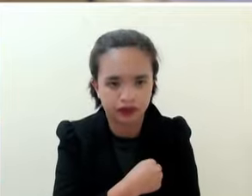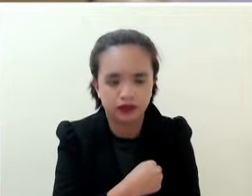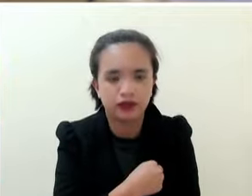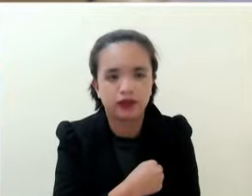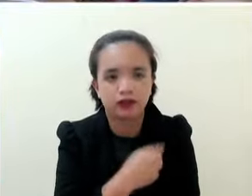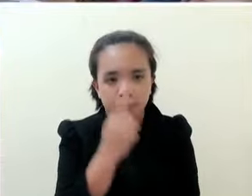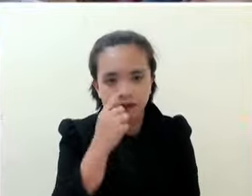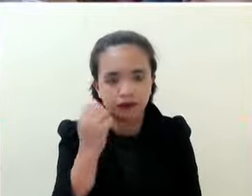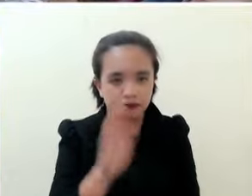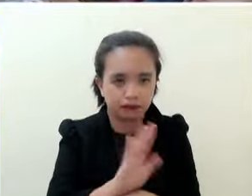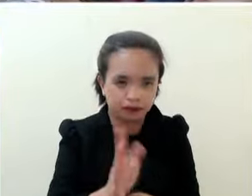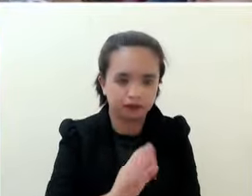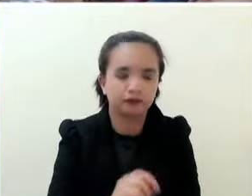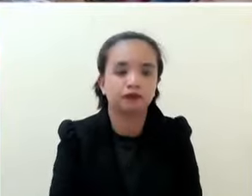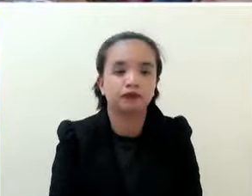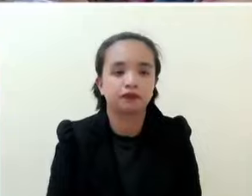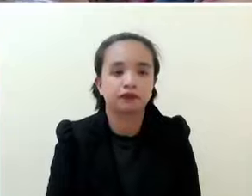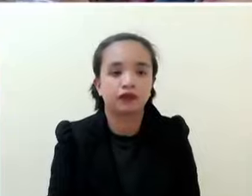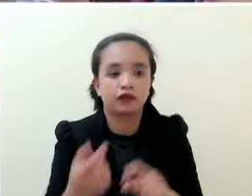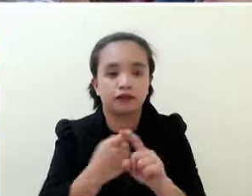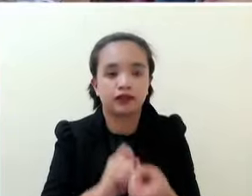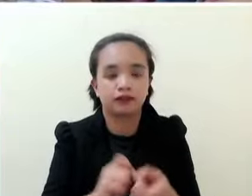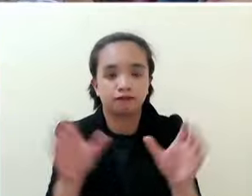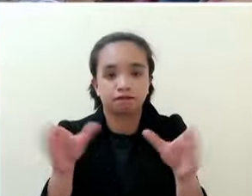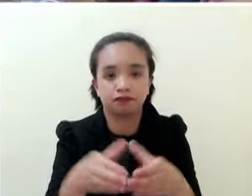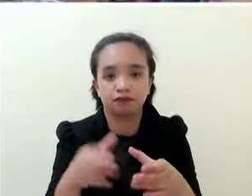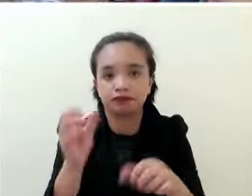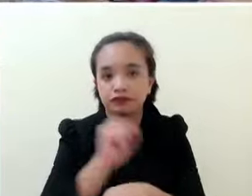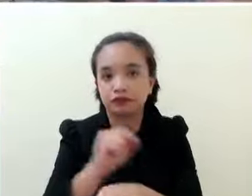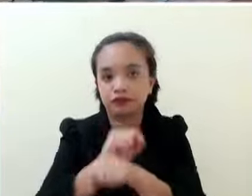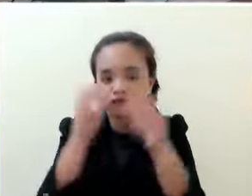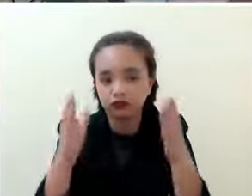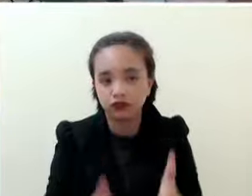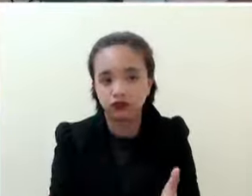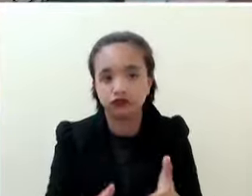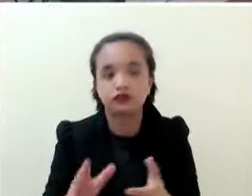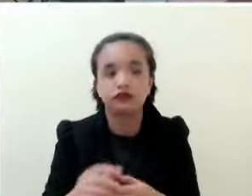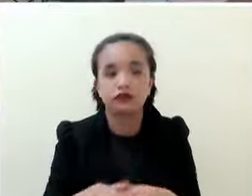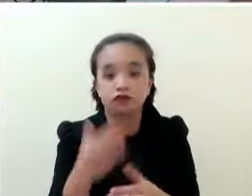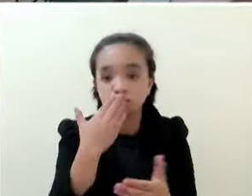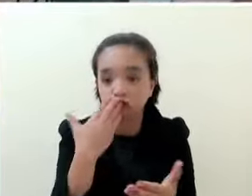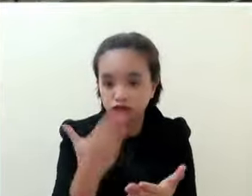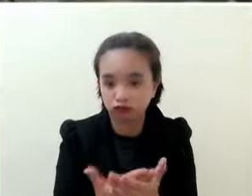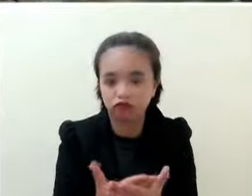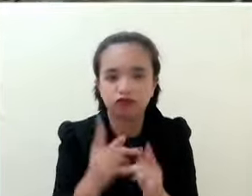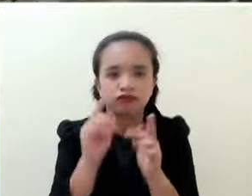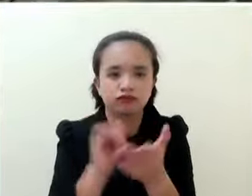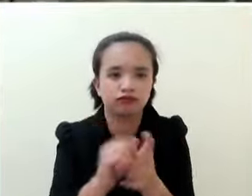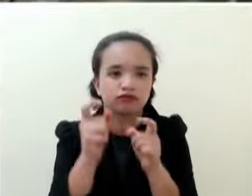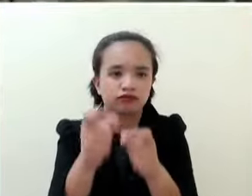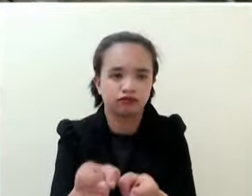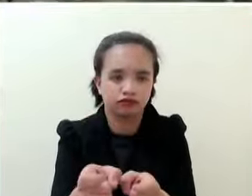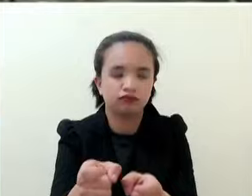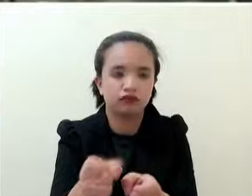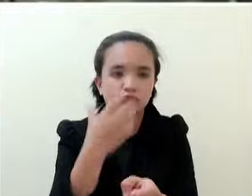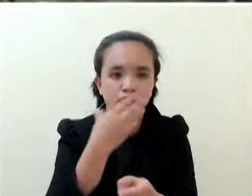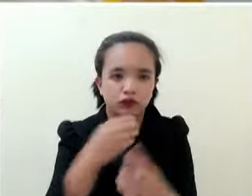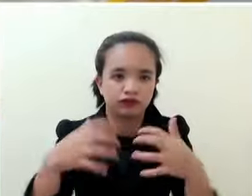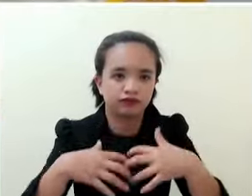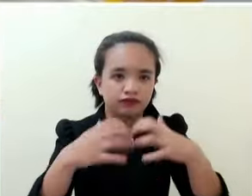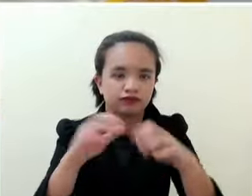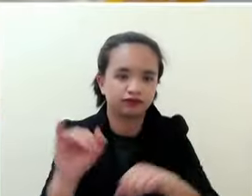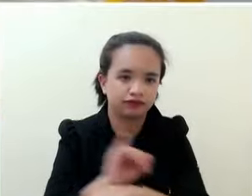pelikulang Pilipino. Mula naman sa grupo ng mga manggagawa ng pelikula at telebisyon, magandang regalo ito sa mga bumubuo sa